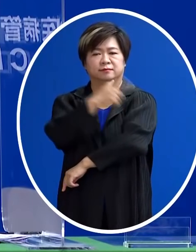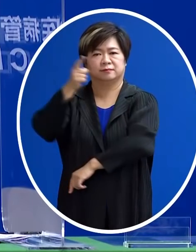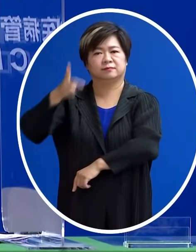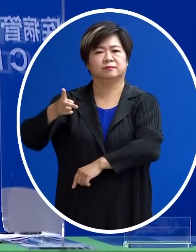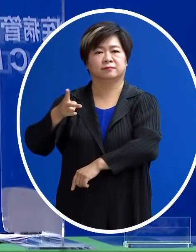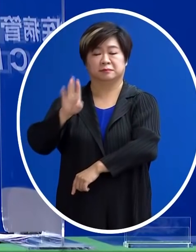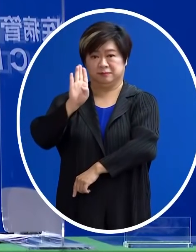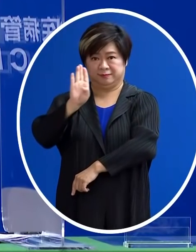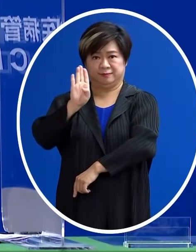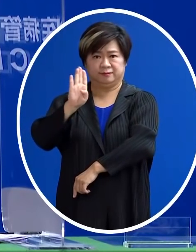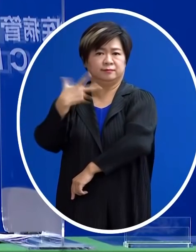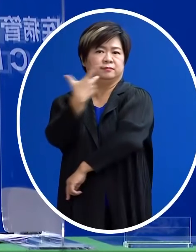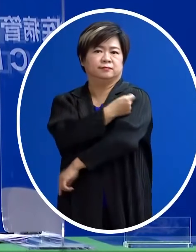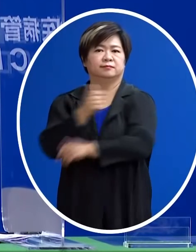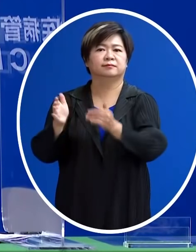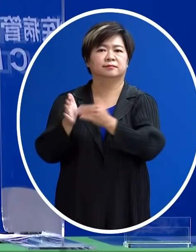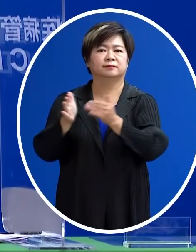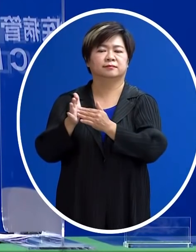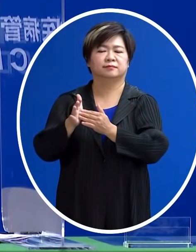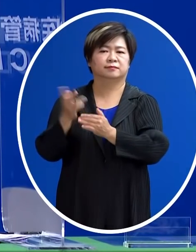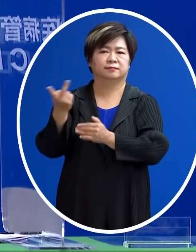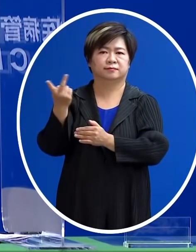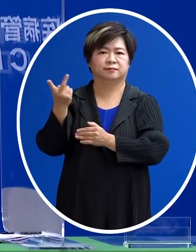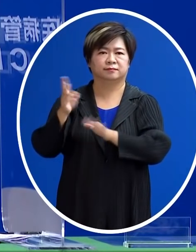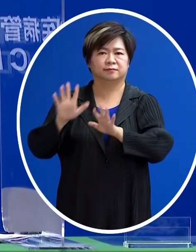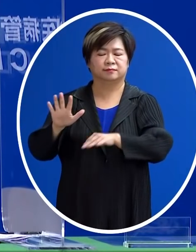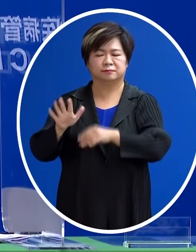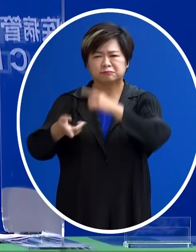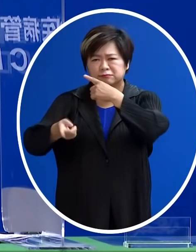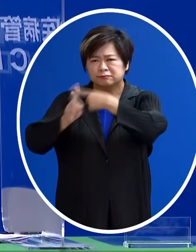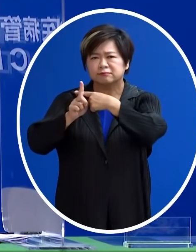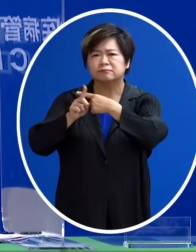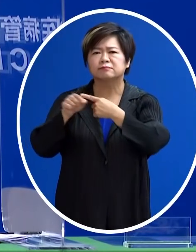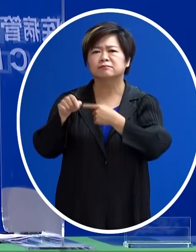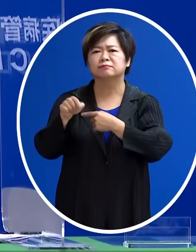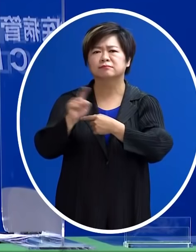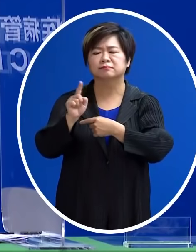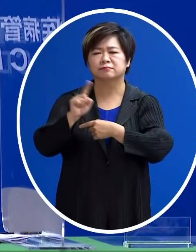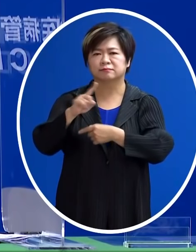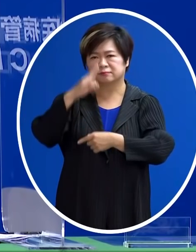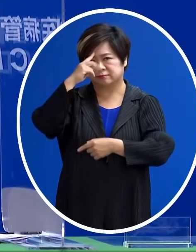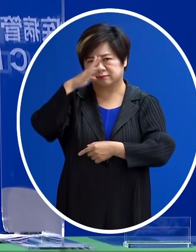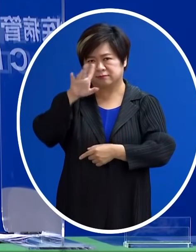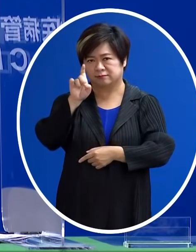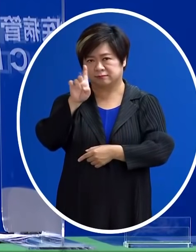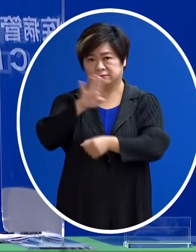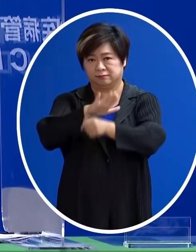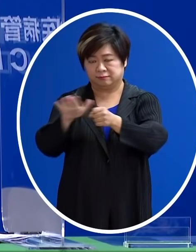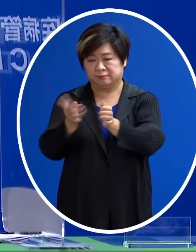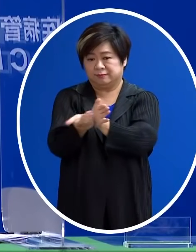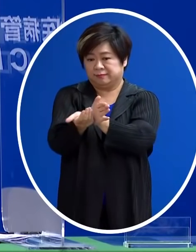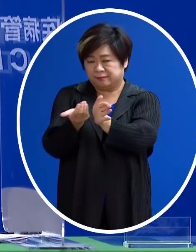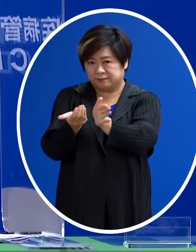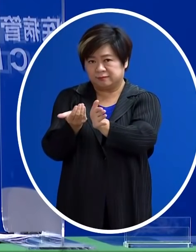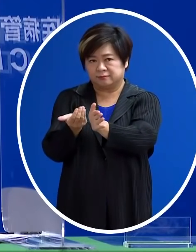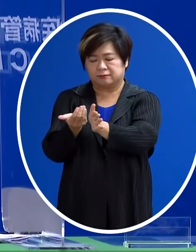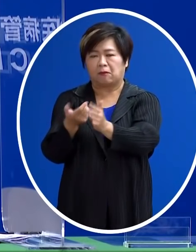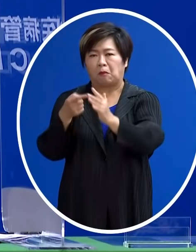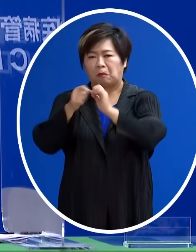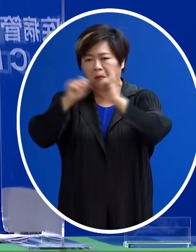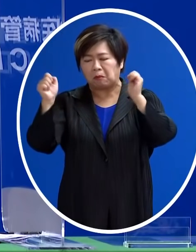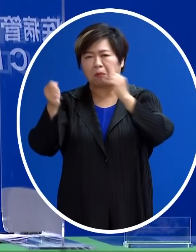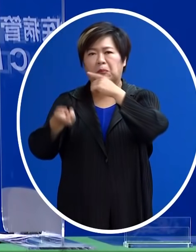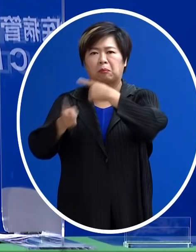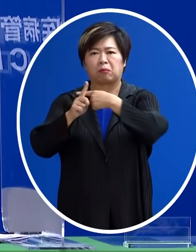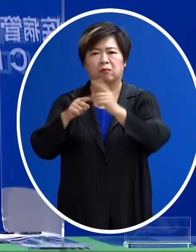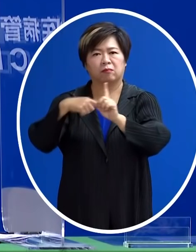的 BNT 的疫苗，那这次检验出来阳性是在14天的检疫期满之前哈验出来 ，CT